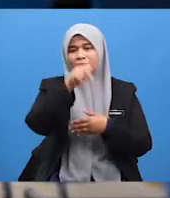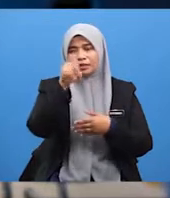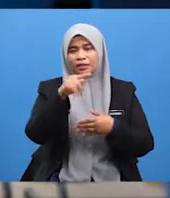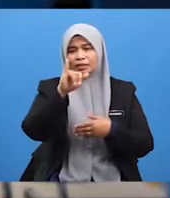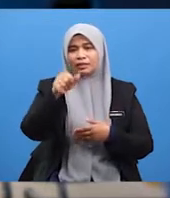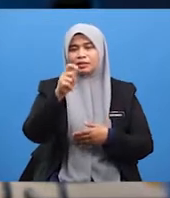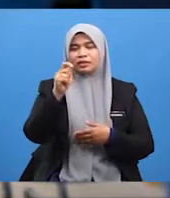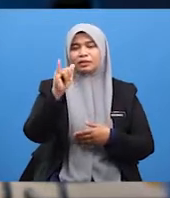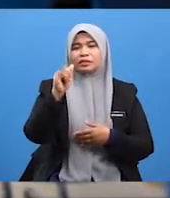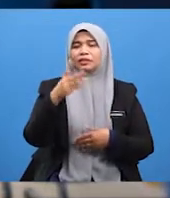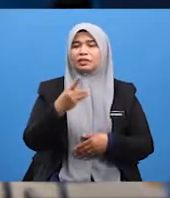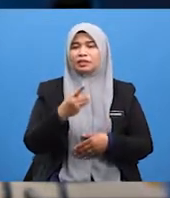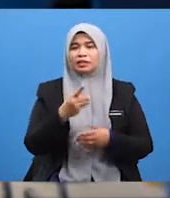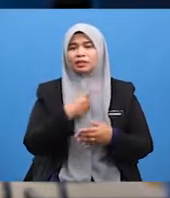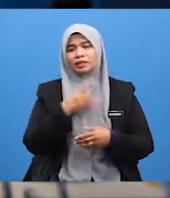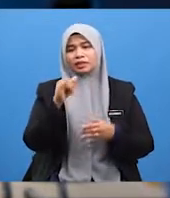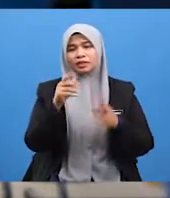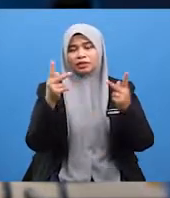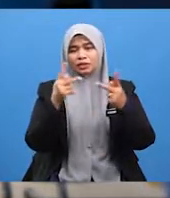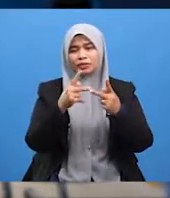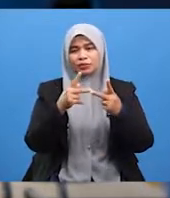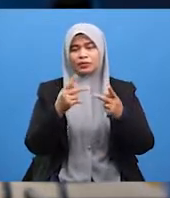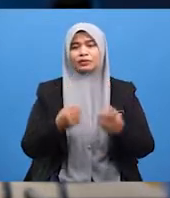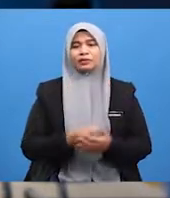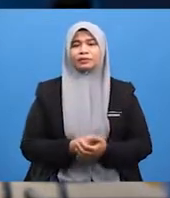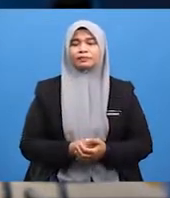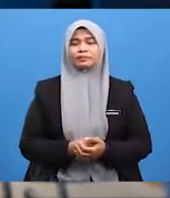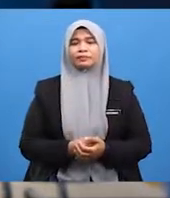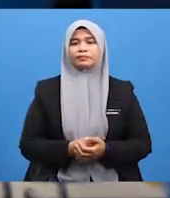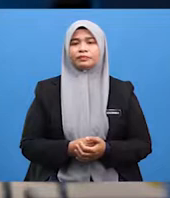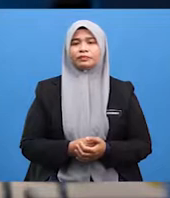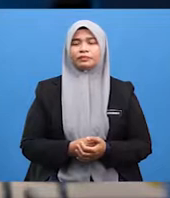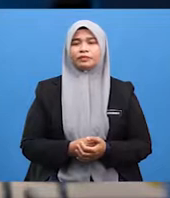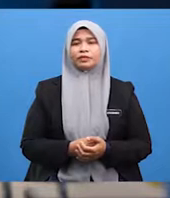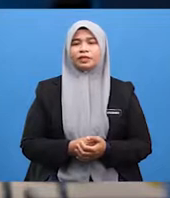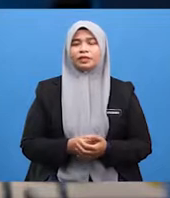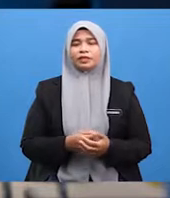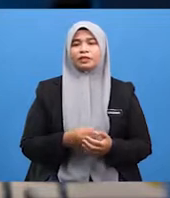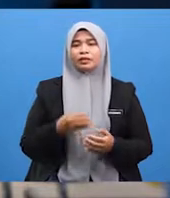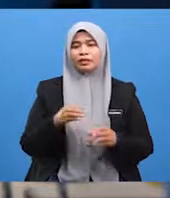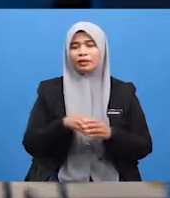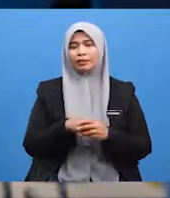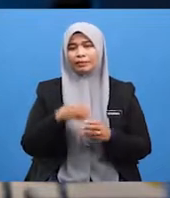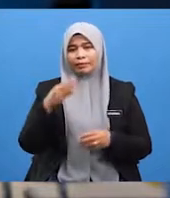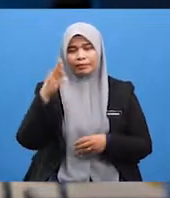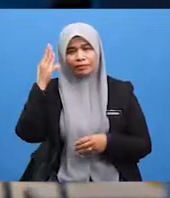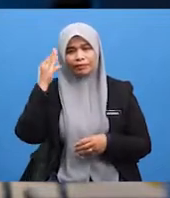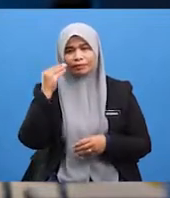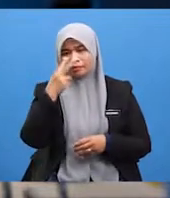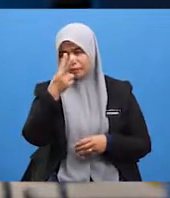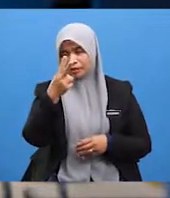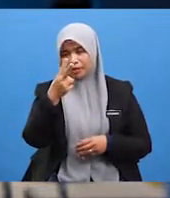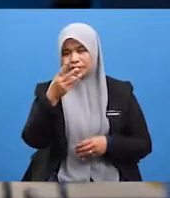yang sesuai yang boleh kita letakkan ke dalam diri Encik Muhammad melalui pandangan Datuk Tan di